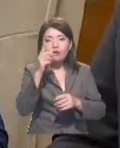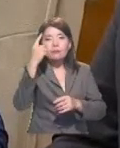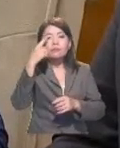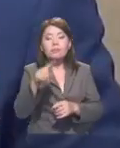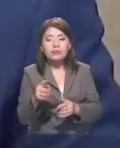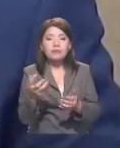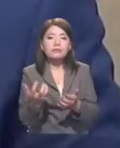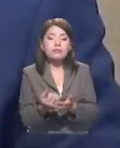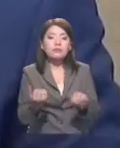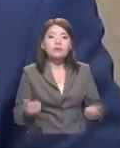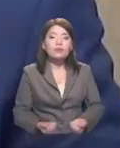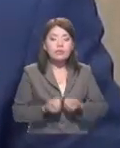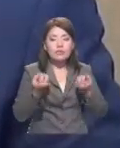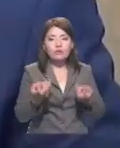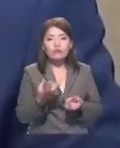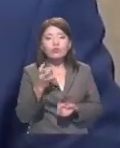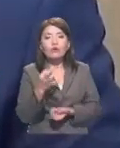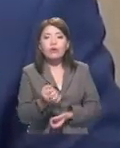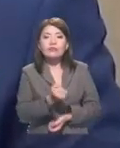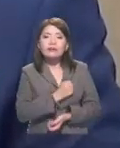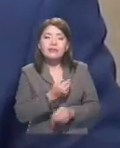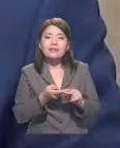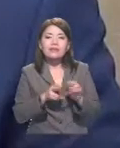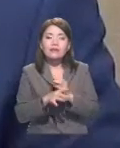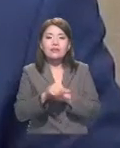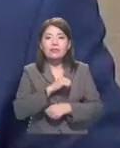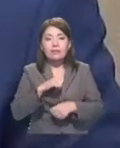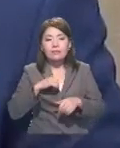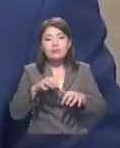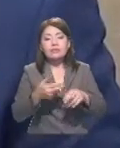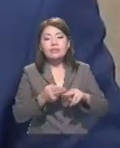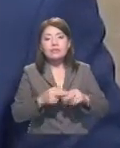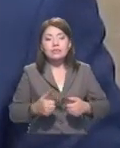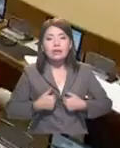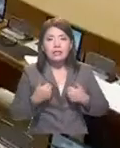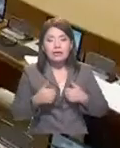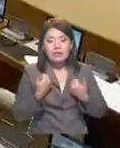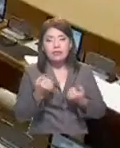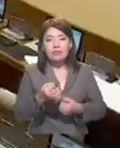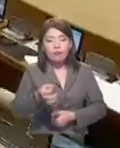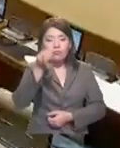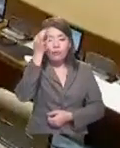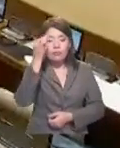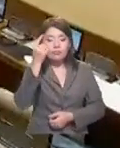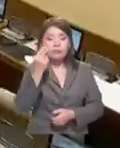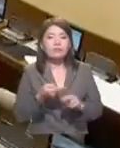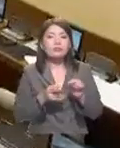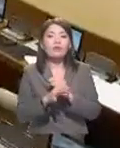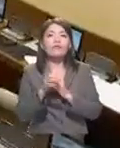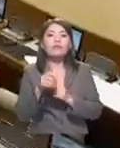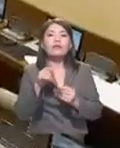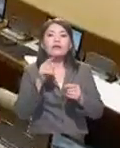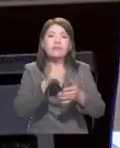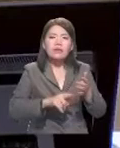алыну керек. Өкінішке қарай етек жеңімізді жинап, есімізді жия алмай келеміз. Теріс діни ағымдарды